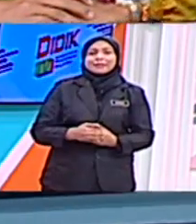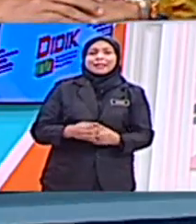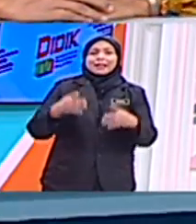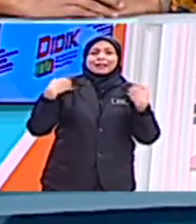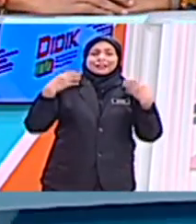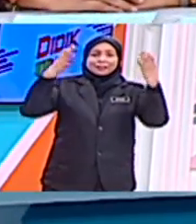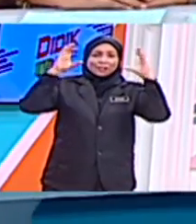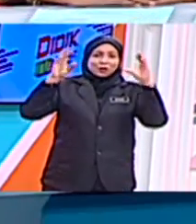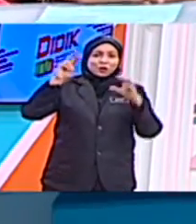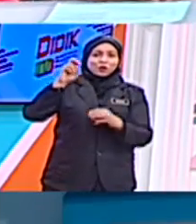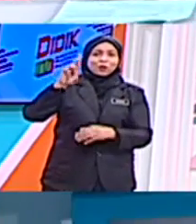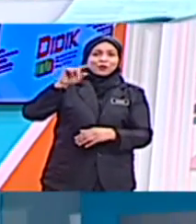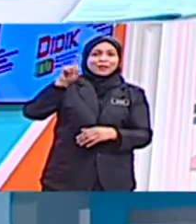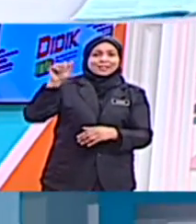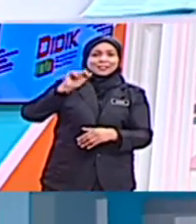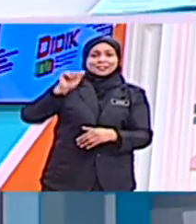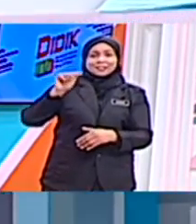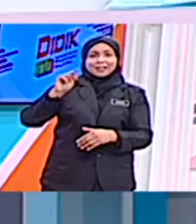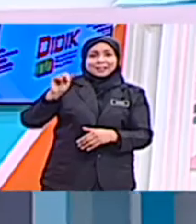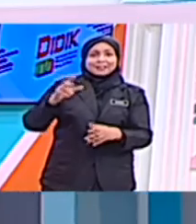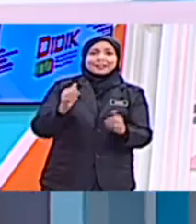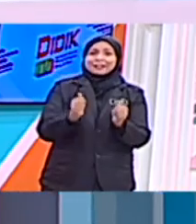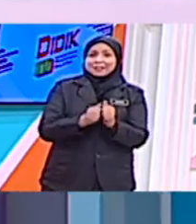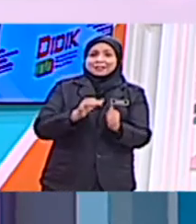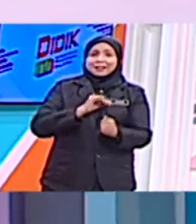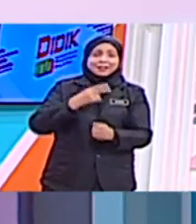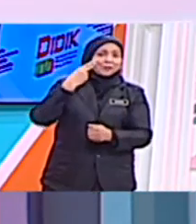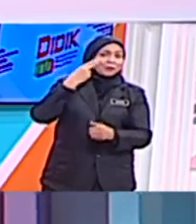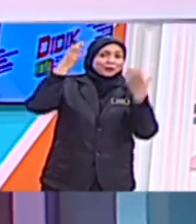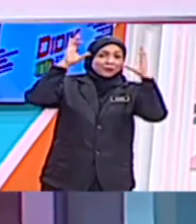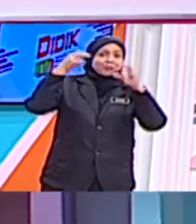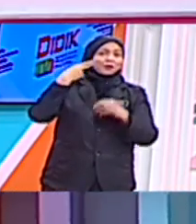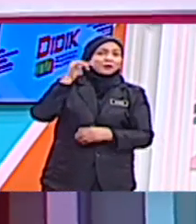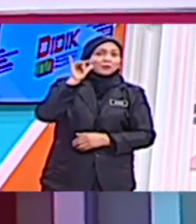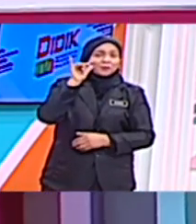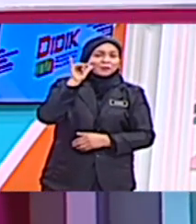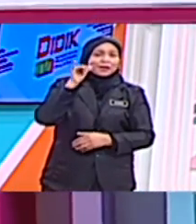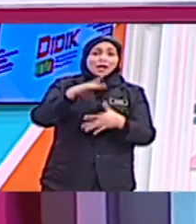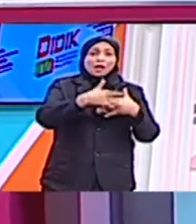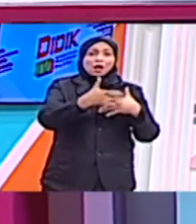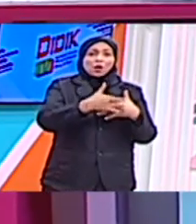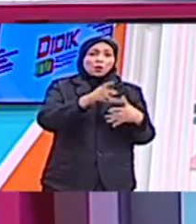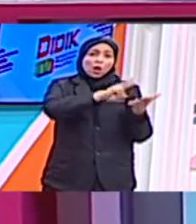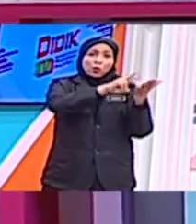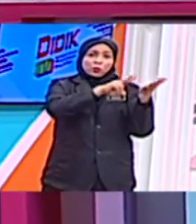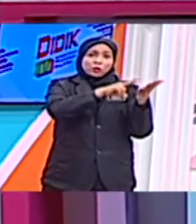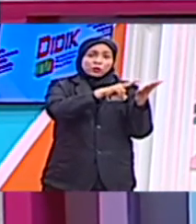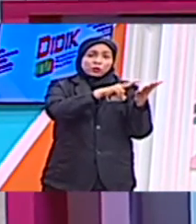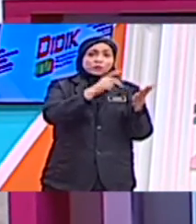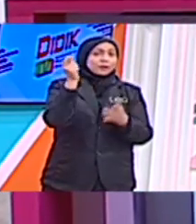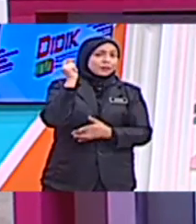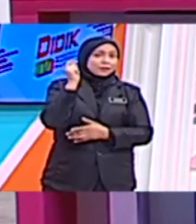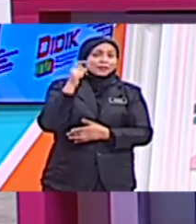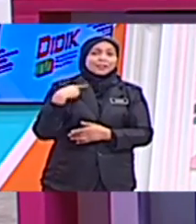Cikgu Norizan serta Cikgu Haryati. Okey, cikgu. Kalau di awal video tadi, kita